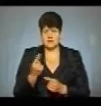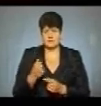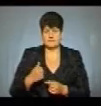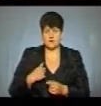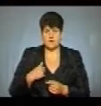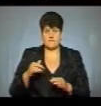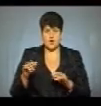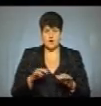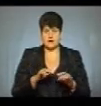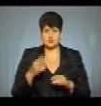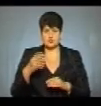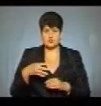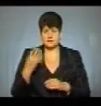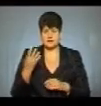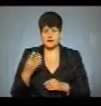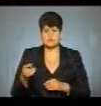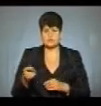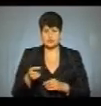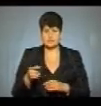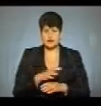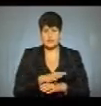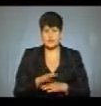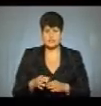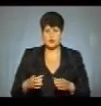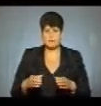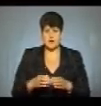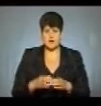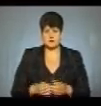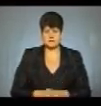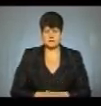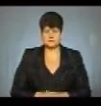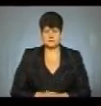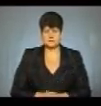військовий оркестр 44-ї Тернопільської артилерійської бригади.